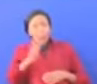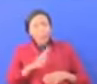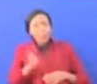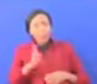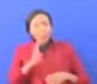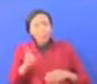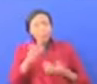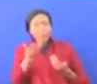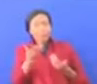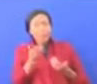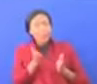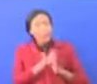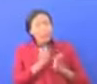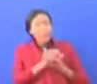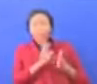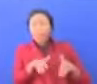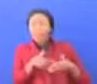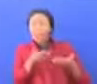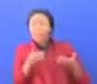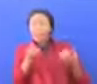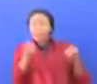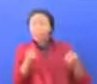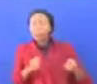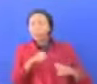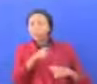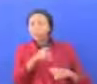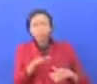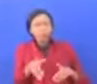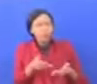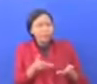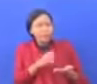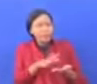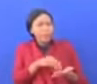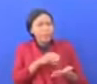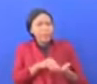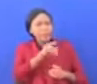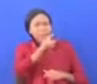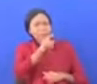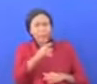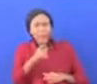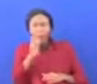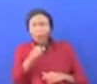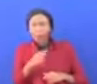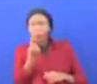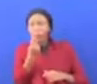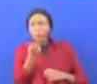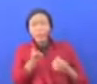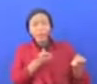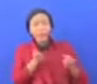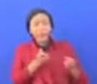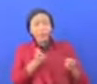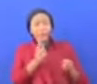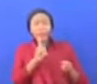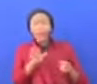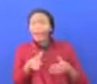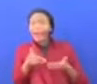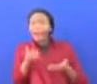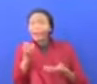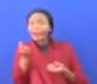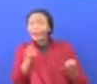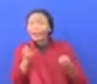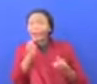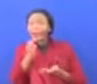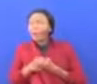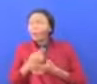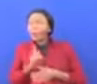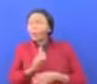idara ambayo haina nguvu sana, wizara ya ardhi, kuna kwa mtu mmoja tu, aidha mmoja na dereva na hana gari, alafu anaamua peke yake.